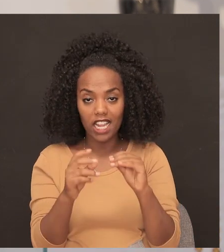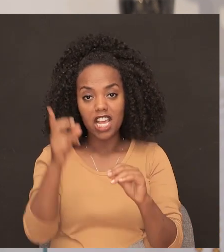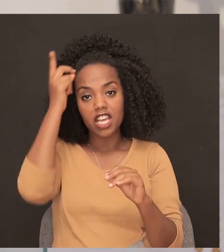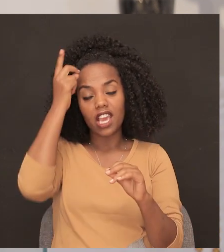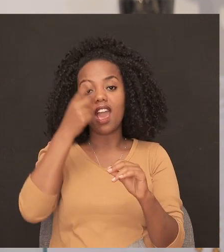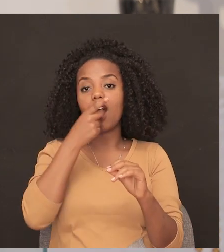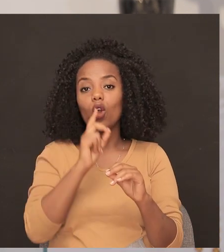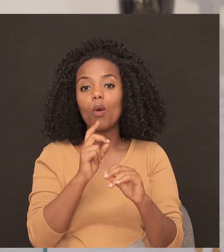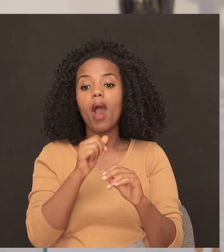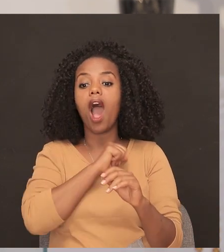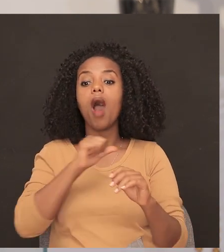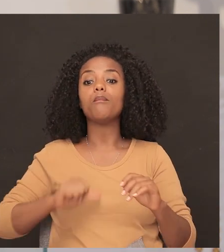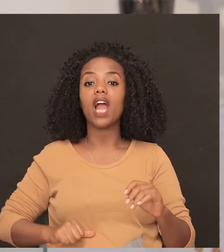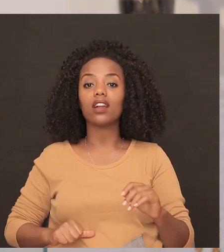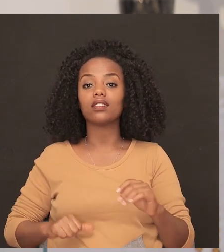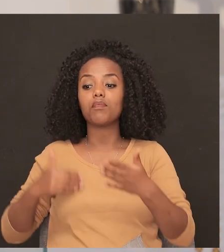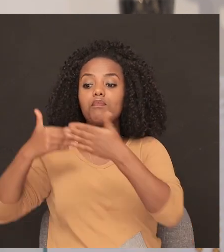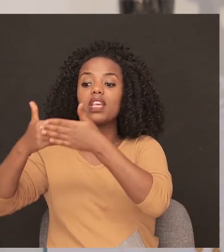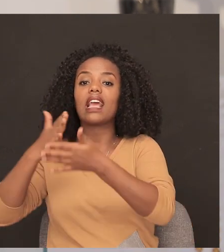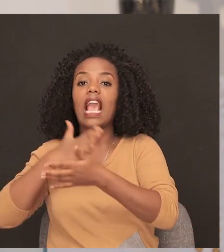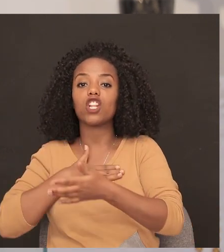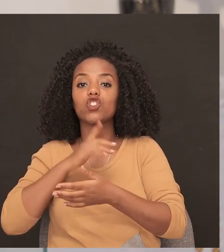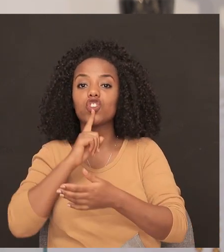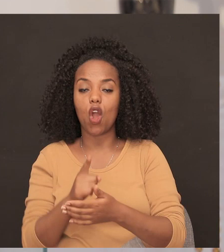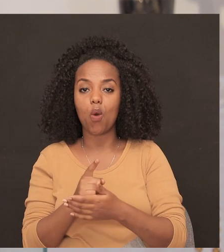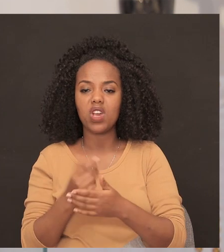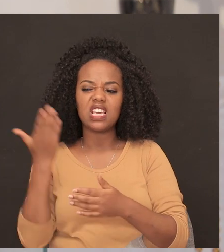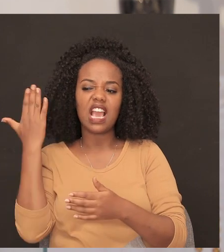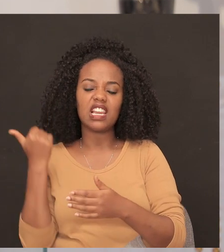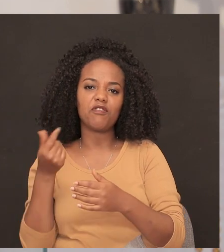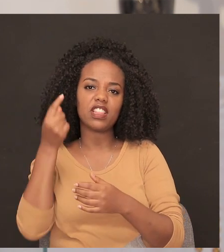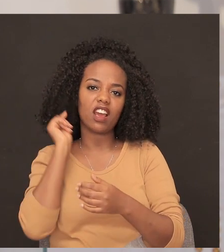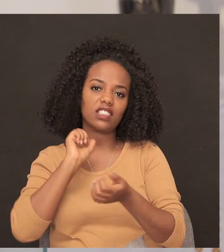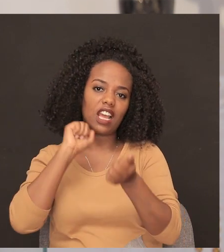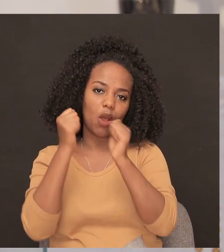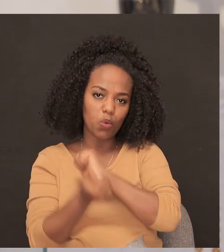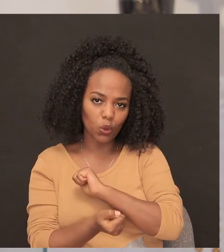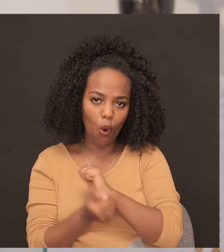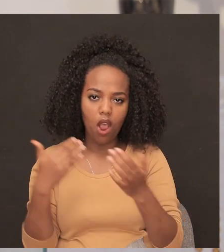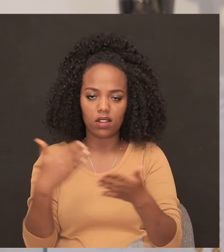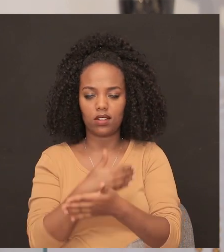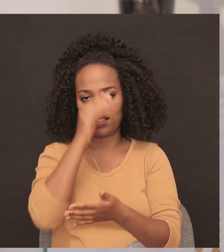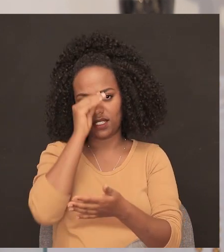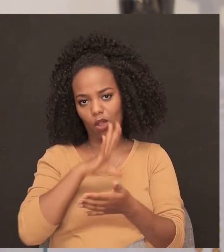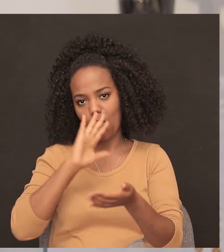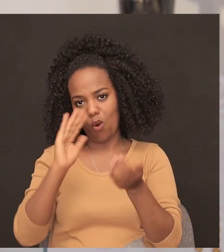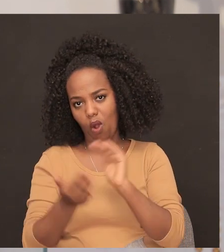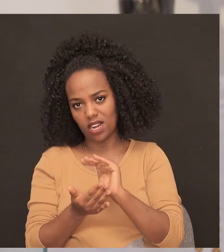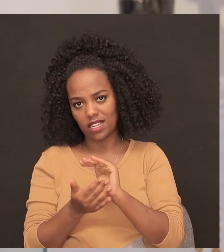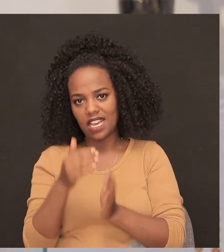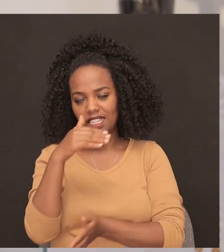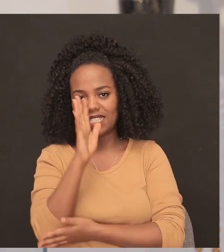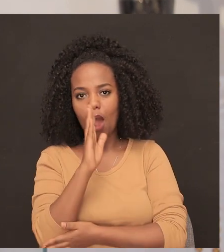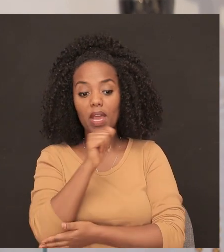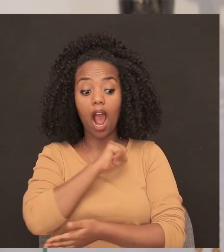የያዕቆብ አምላክ መጠጊያችን ነው የሚለው። ያለፈ ታሪኩ ተለውጦ አዲስ ሰው ሆኗልና እግዚአብሔር አምላኩ